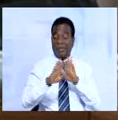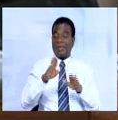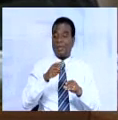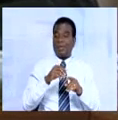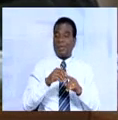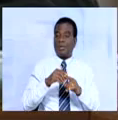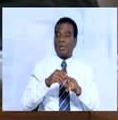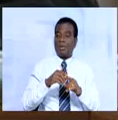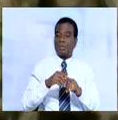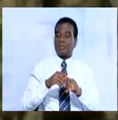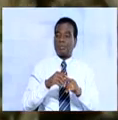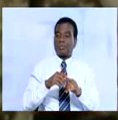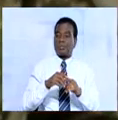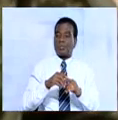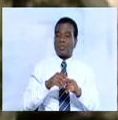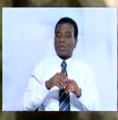existants.